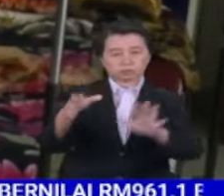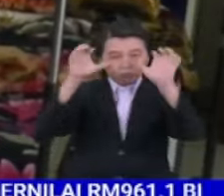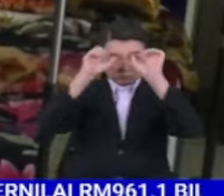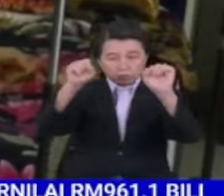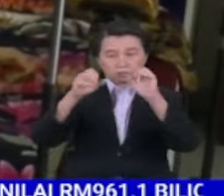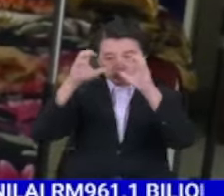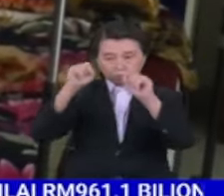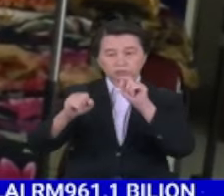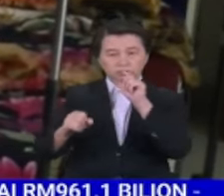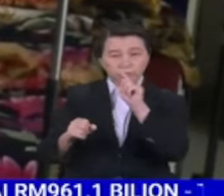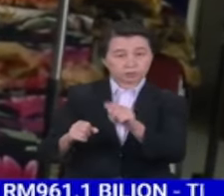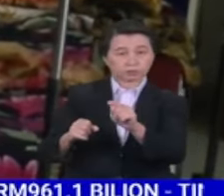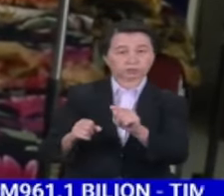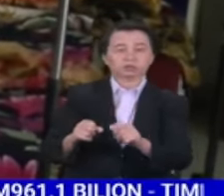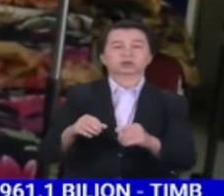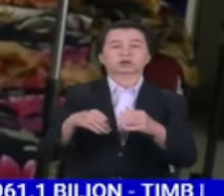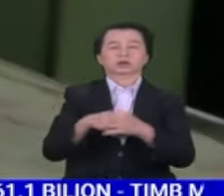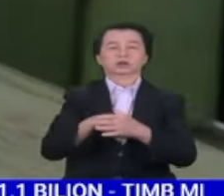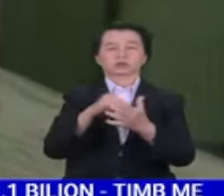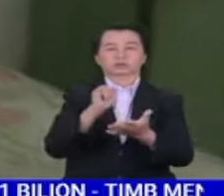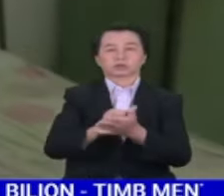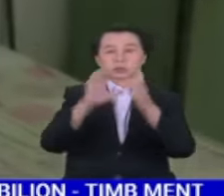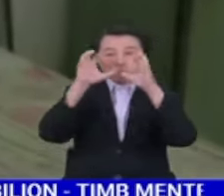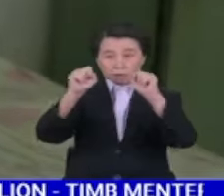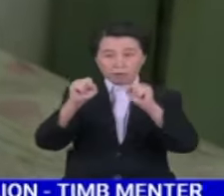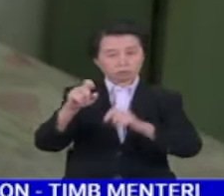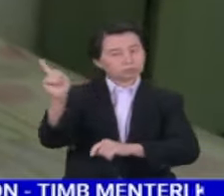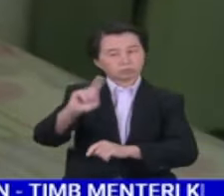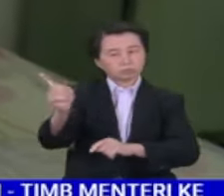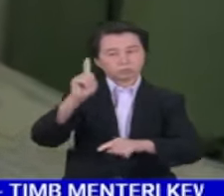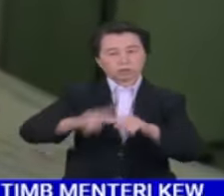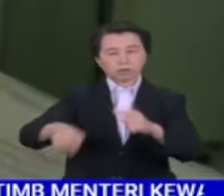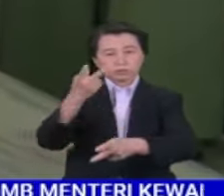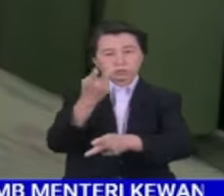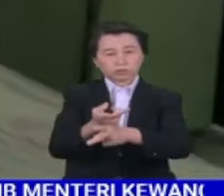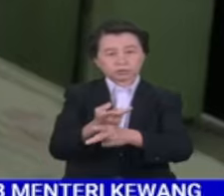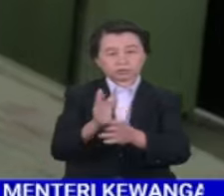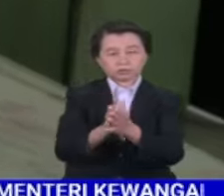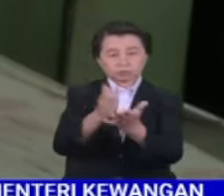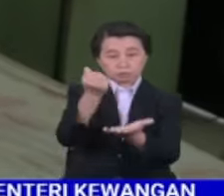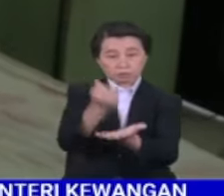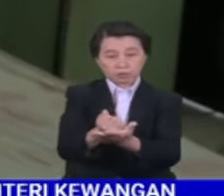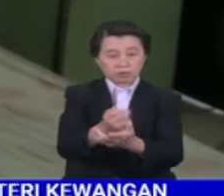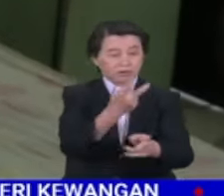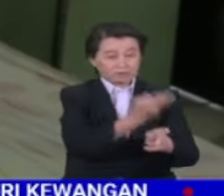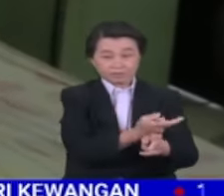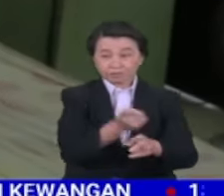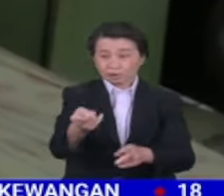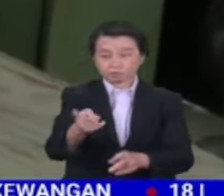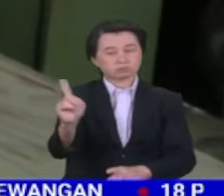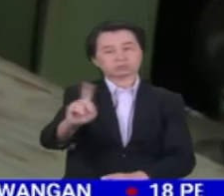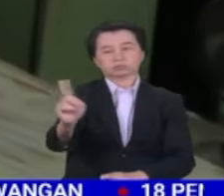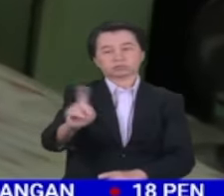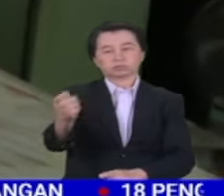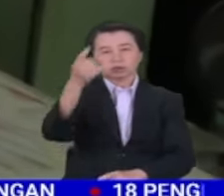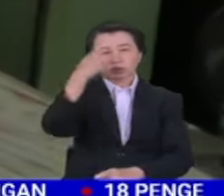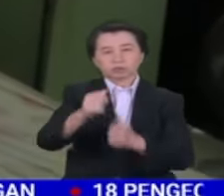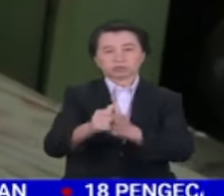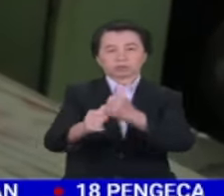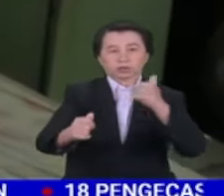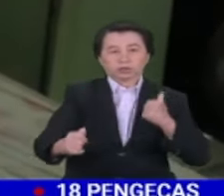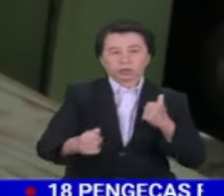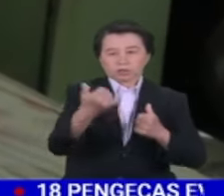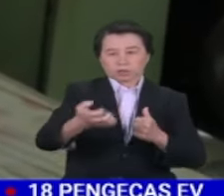majikan-majikan terbabik dalam bentuk majikan tidak dibenarkan menyimpan passport perjalanan kekecewa warga asing bagi